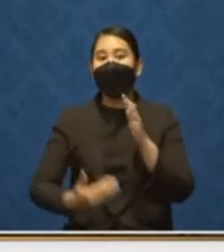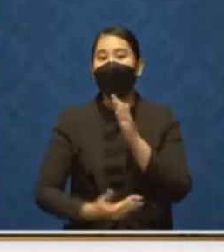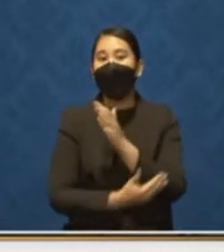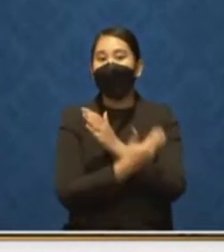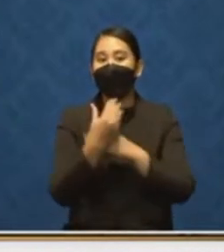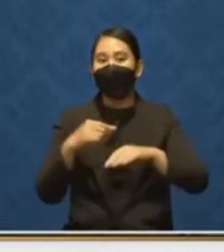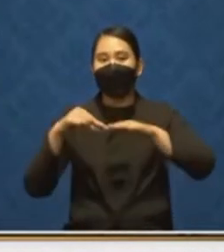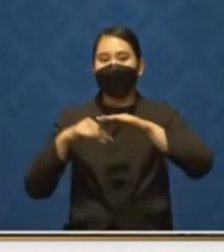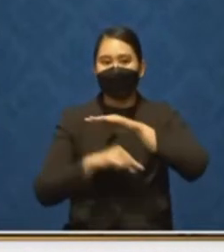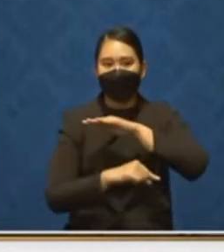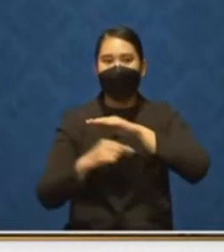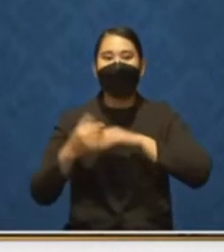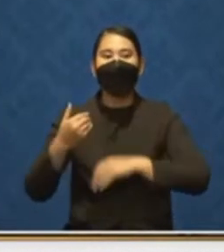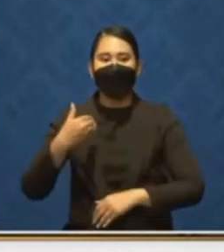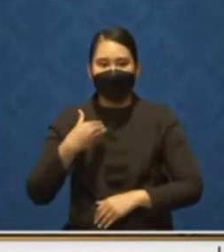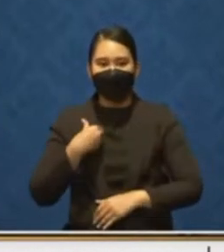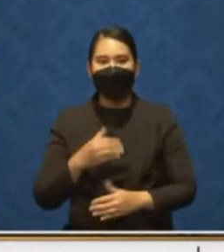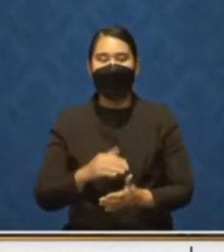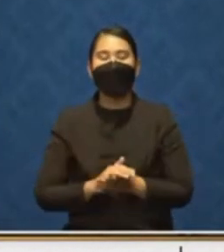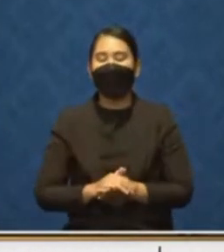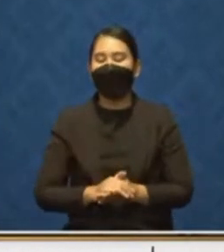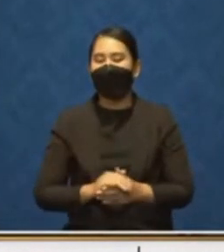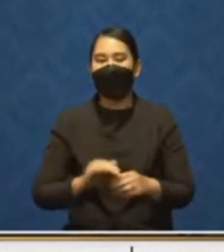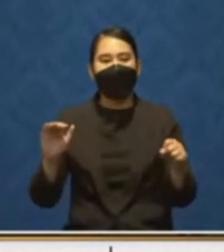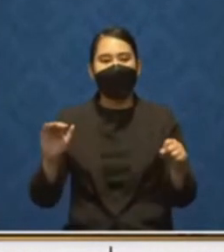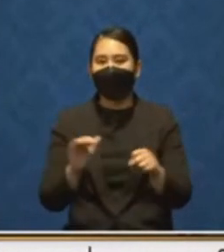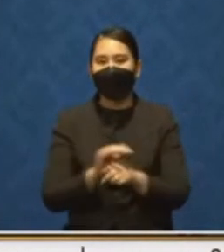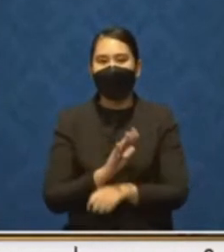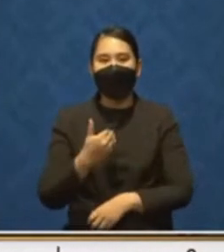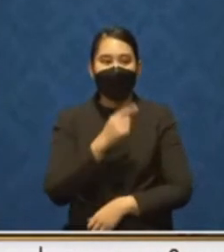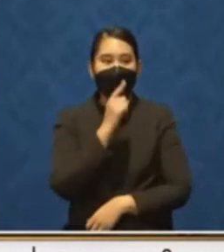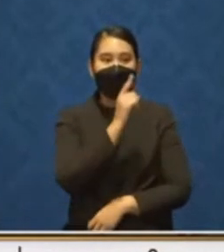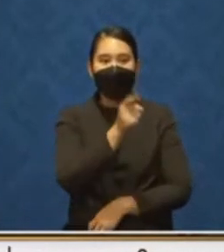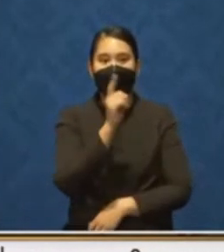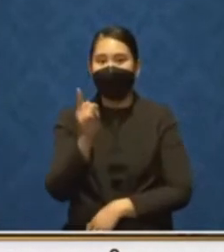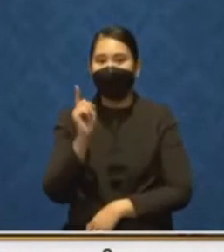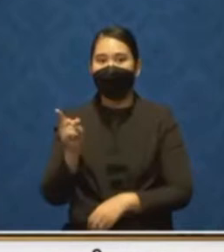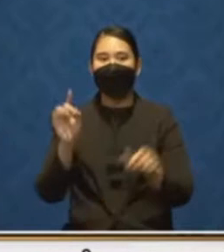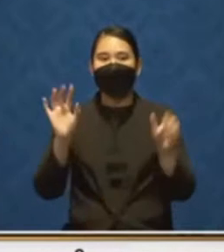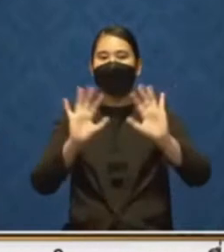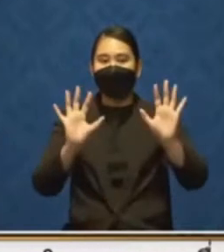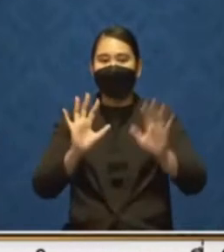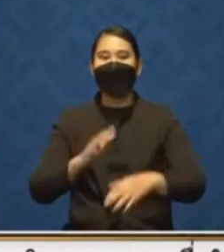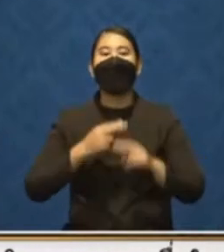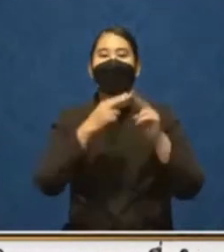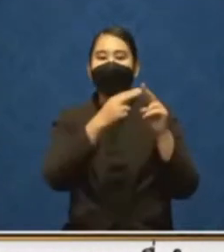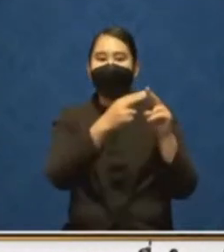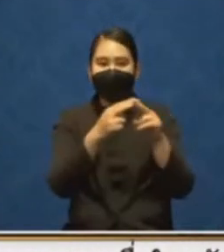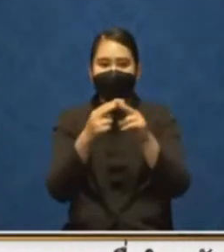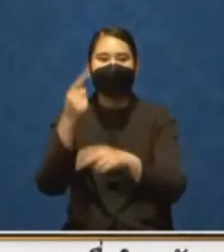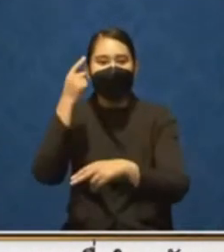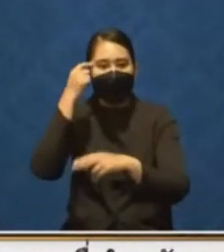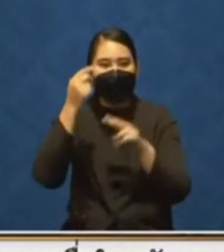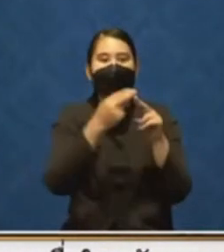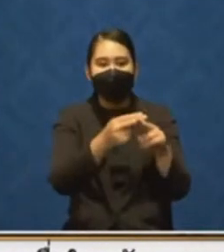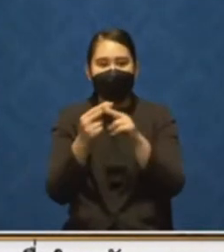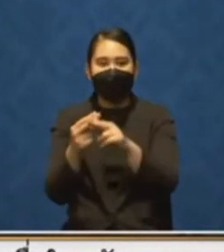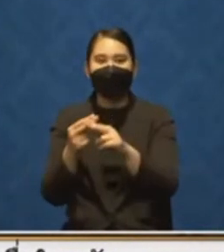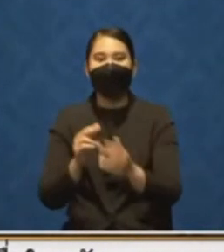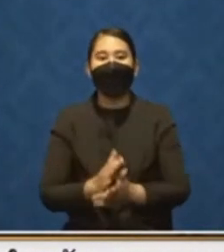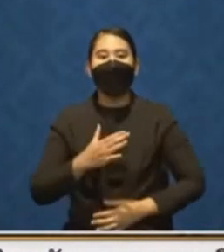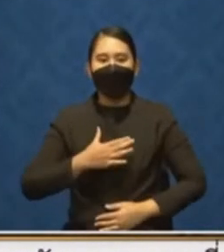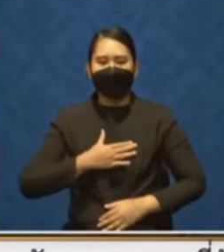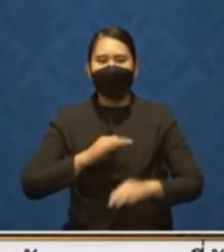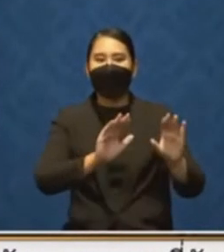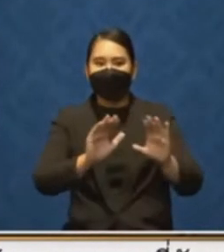คอร์รัปชั่นสูงมากและมีอำนาจเต็มผมไม่ได้ว่าพวกท่านเป็นนะเป็นหรือไม่ไปคิดเองและนี่คือสิ่งที่ผมอยาก